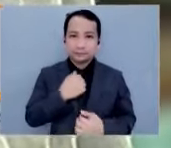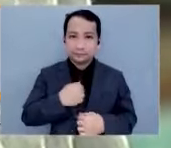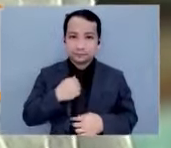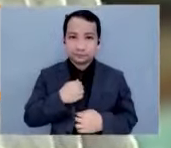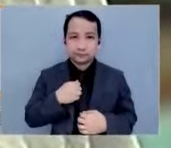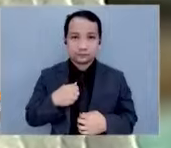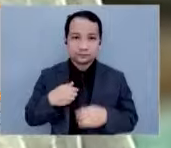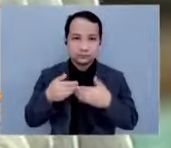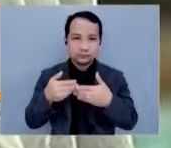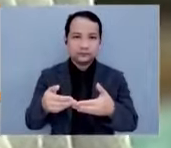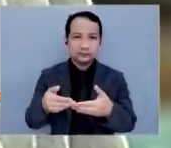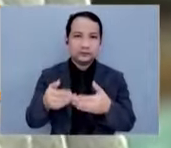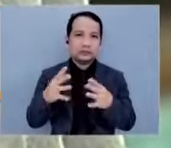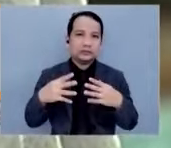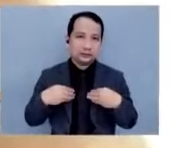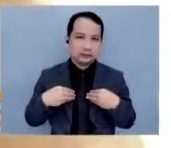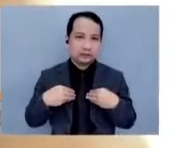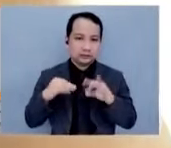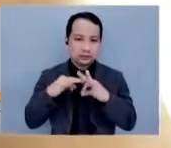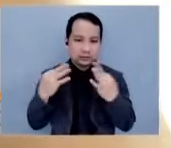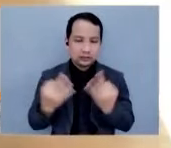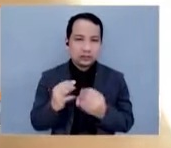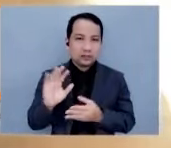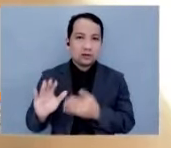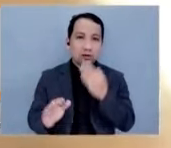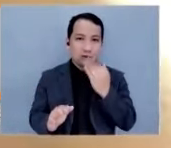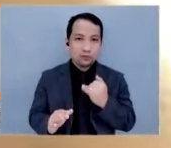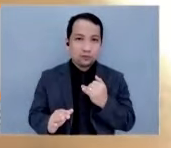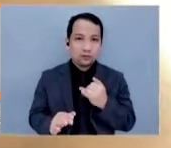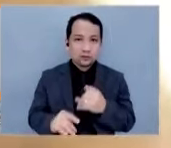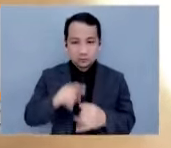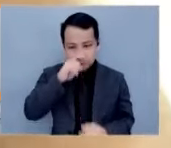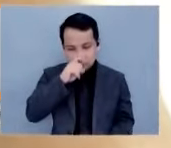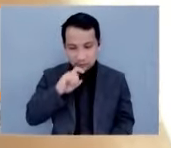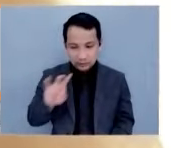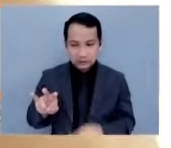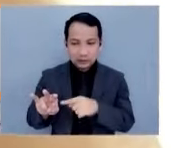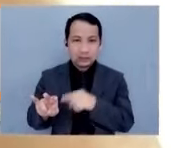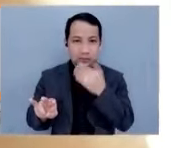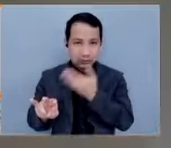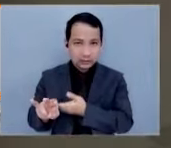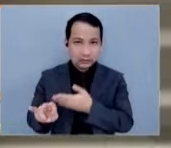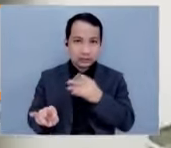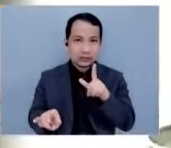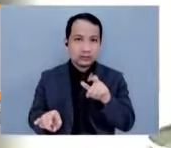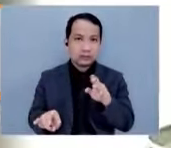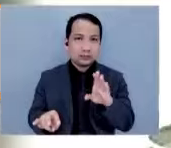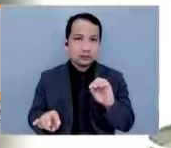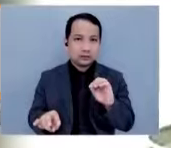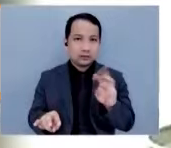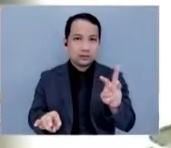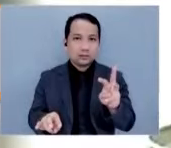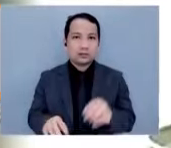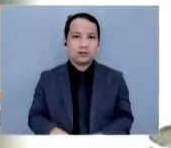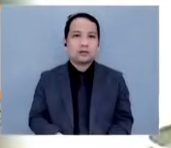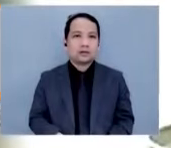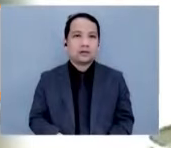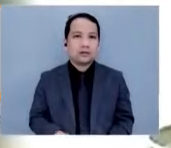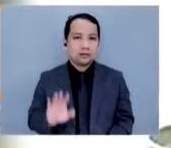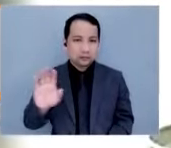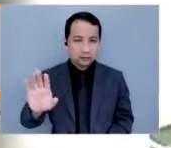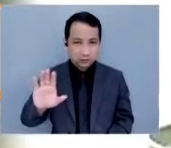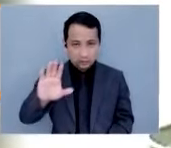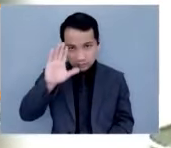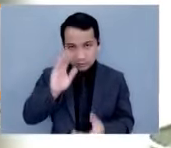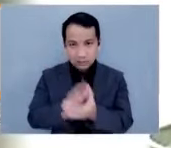ito matatanggap ng pamilya ng biktima lalo't may naulilang 7 taong gulang na anak si Libao. Noong time na yon, tinatawag din siya ng asawa ko na pre.